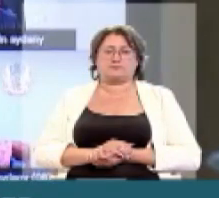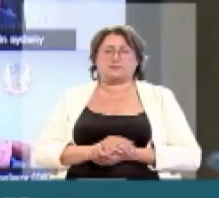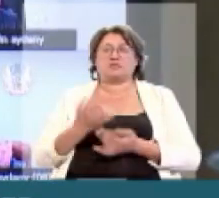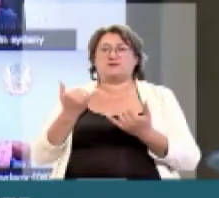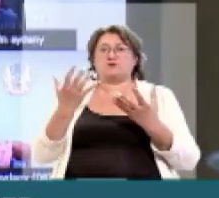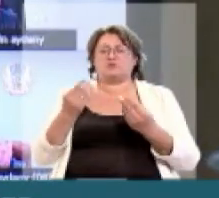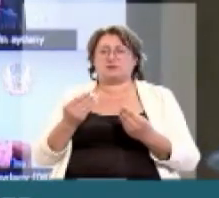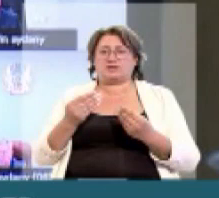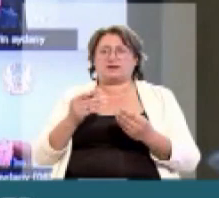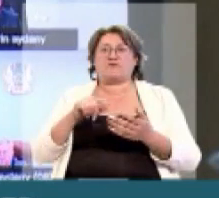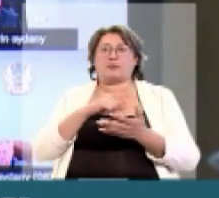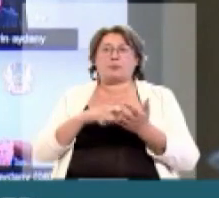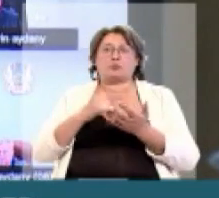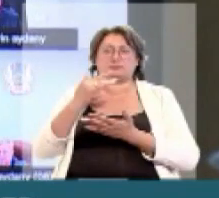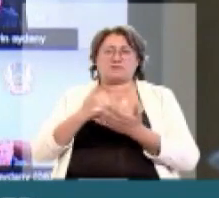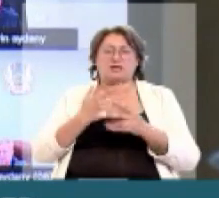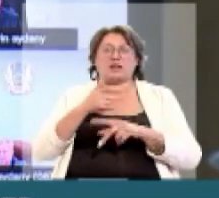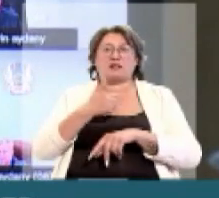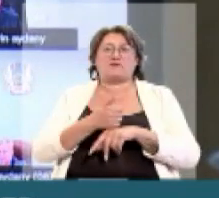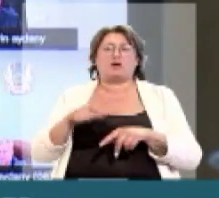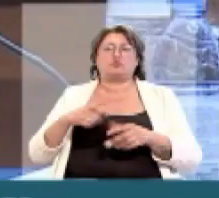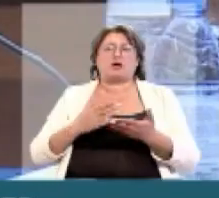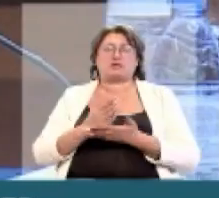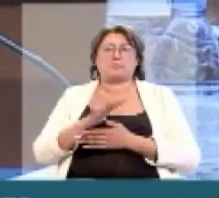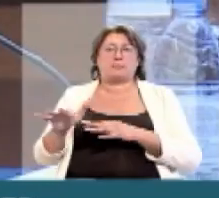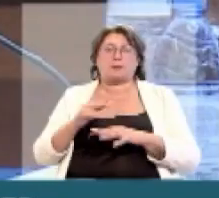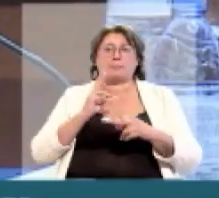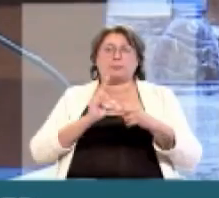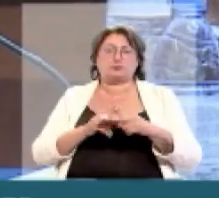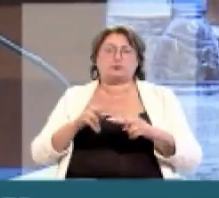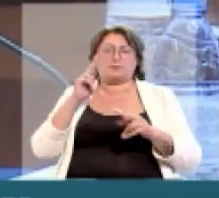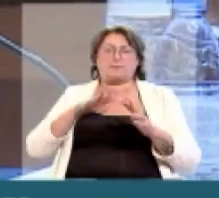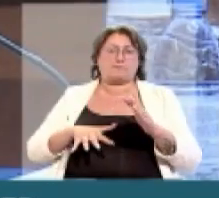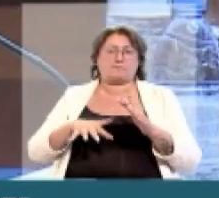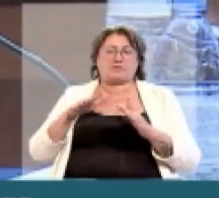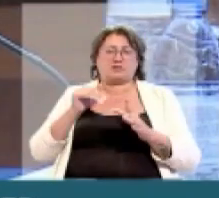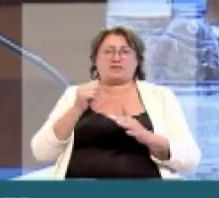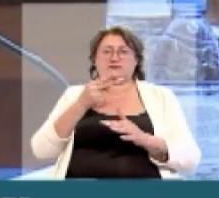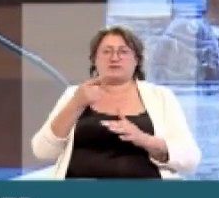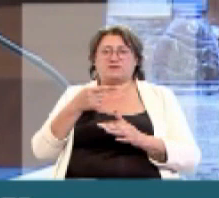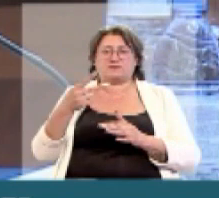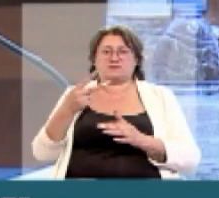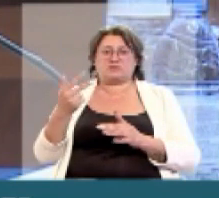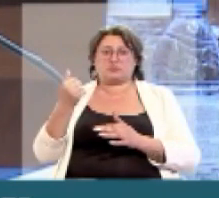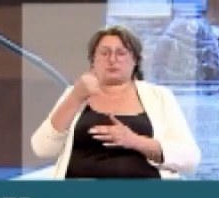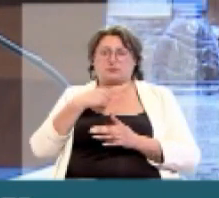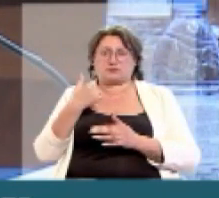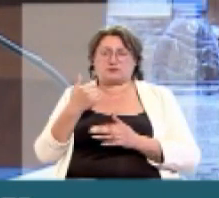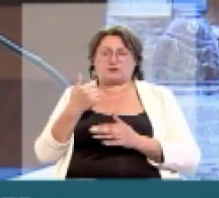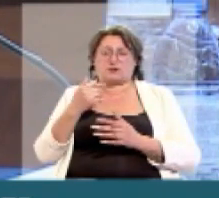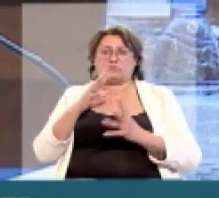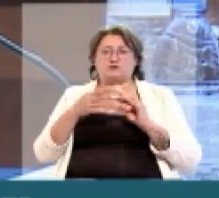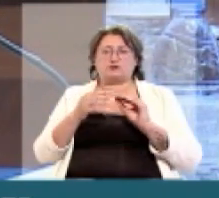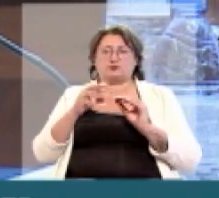Бүгінгі күні негізгі мәселелердің бірі су тасқынының алдын алу жөніндегі 2021-2023 жылдарға арналған іс-шаралардың